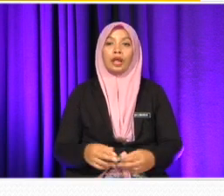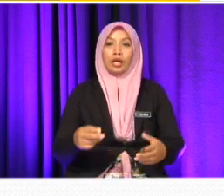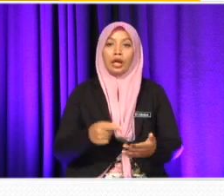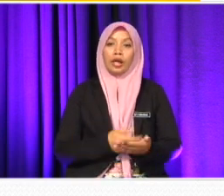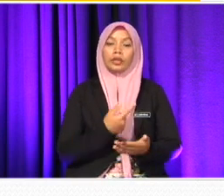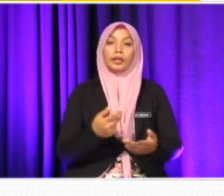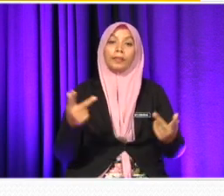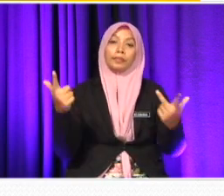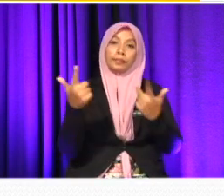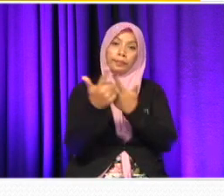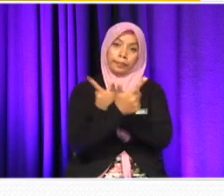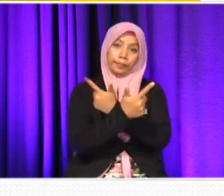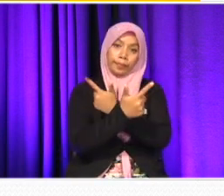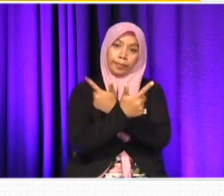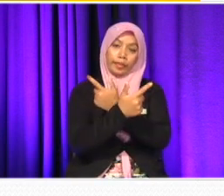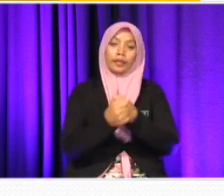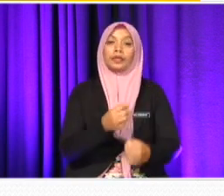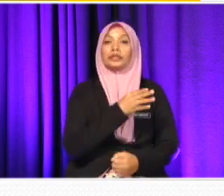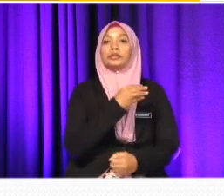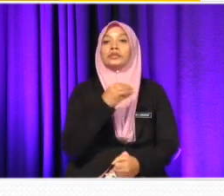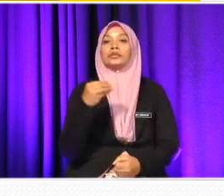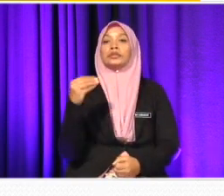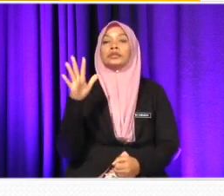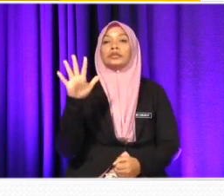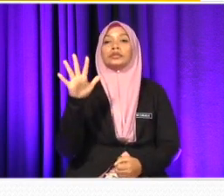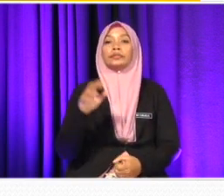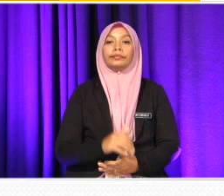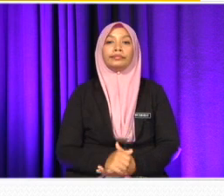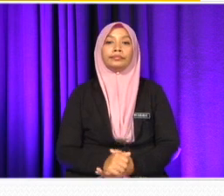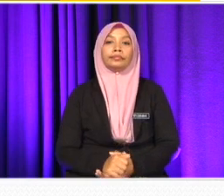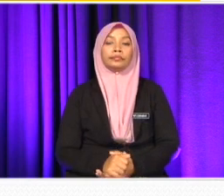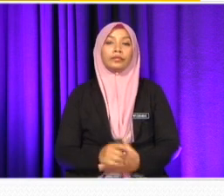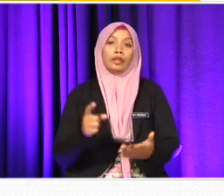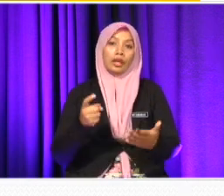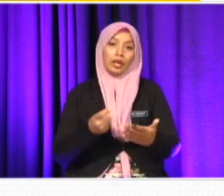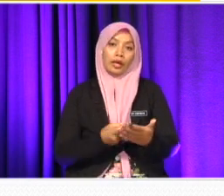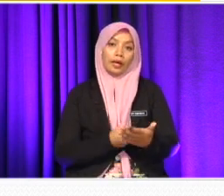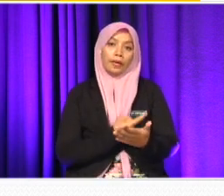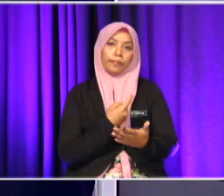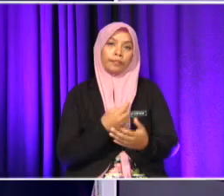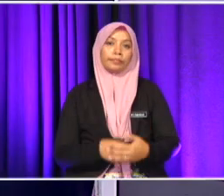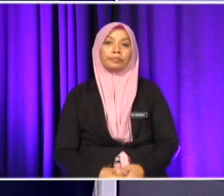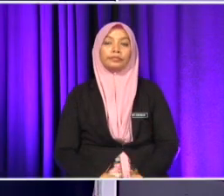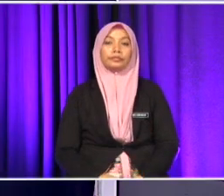harga penumbusan dan yang kelima yaitu harga penahan